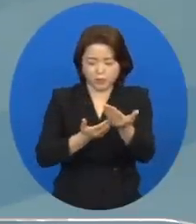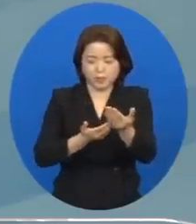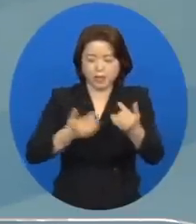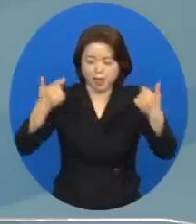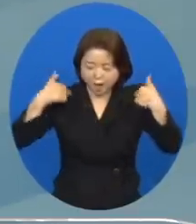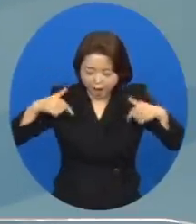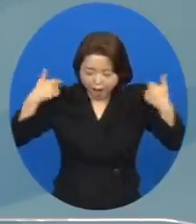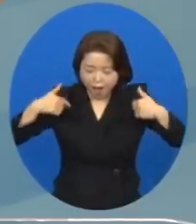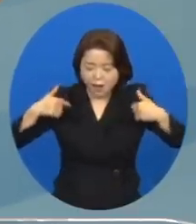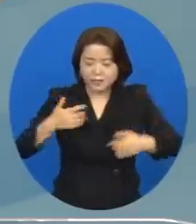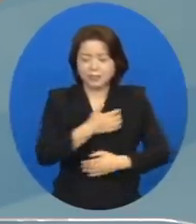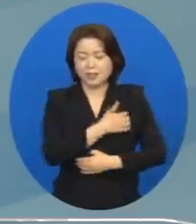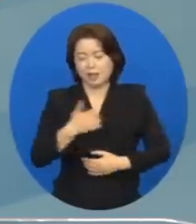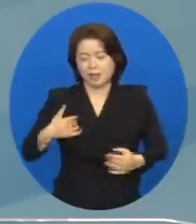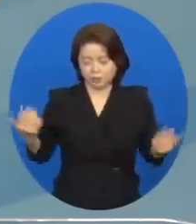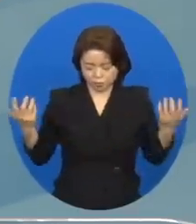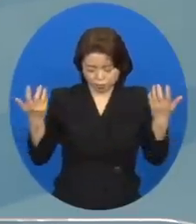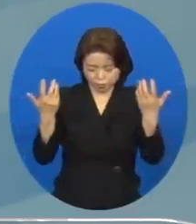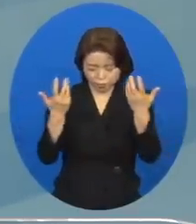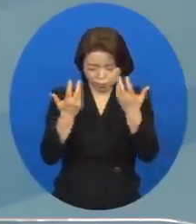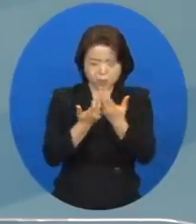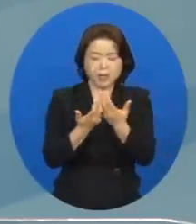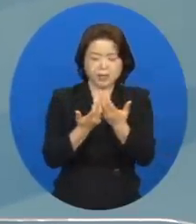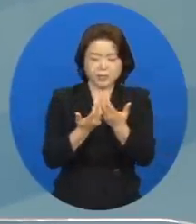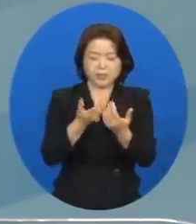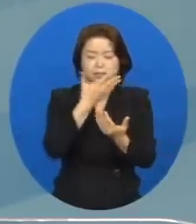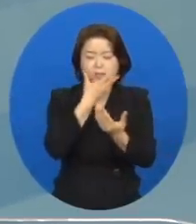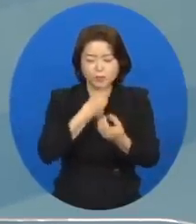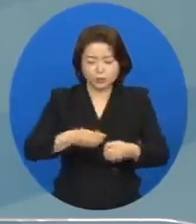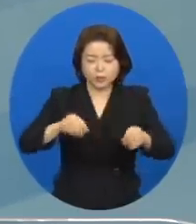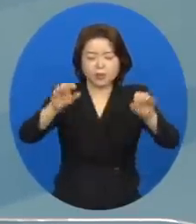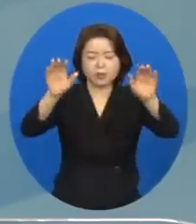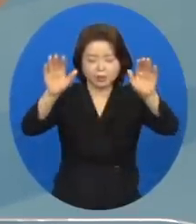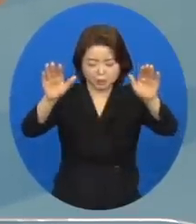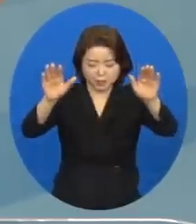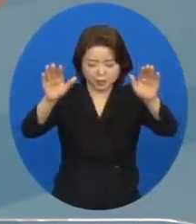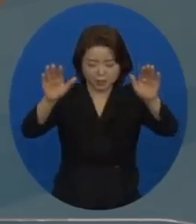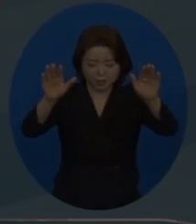항상 충만하시기를 축원하옵나이다. 아멘.